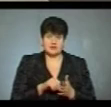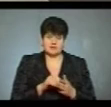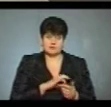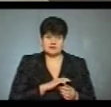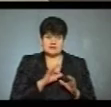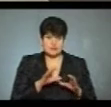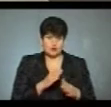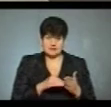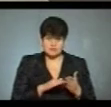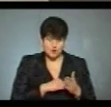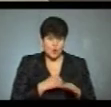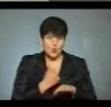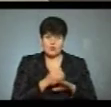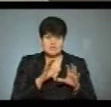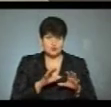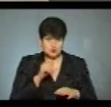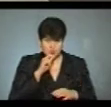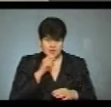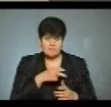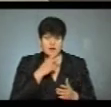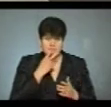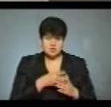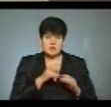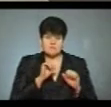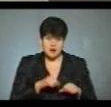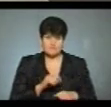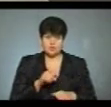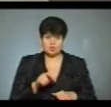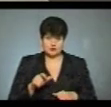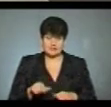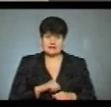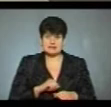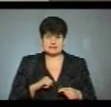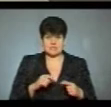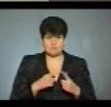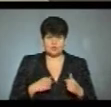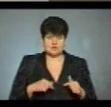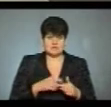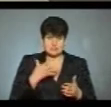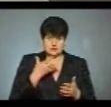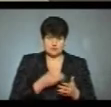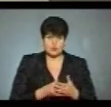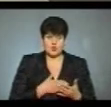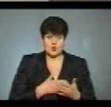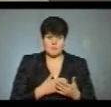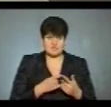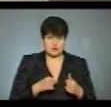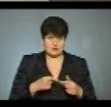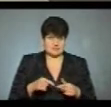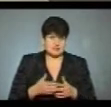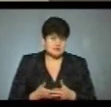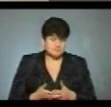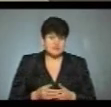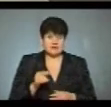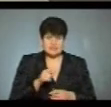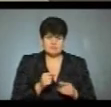скасовується, Конституція України передбачає право людей на самоорганізацію свої громадські організації. І в тому